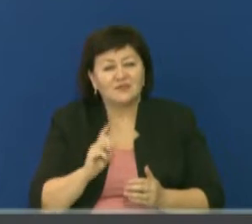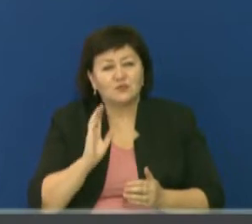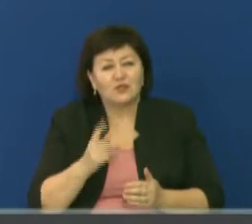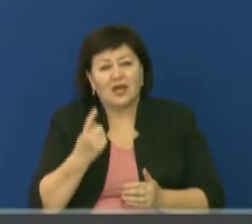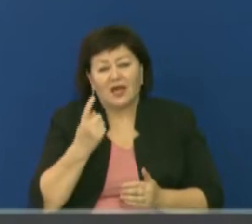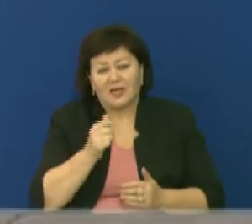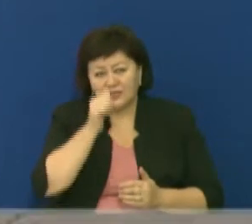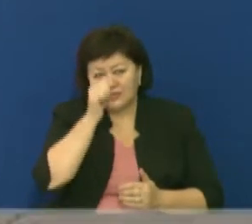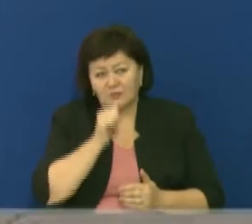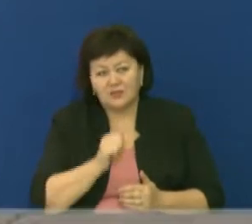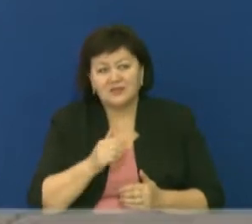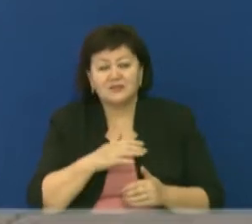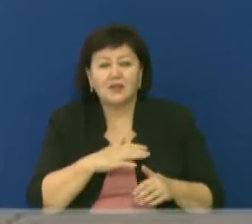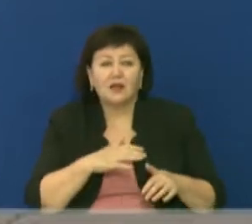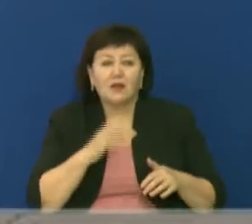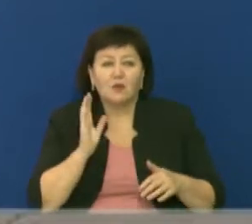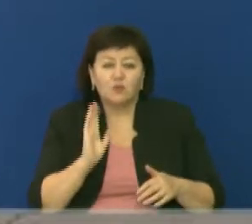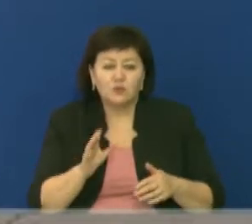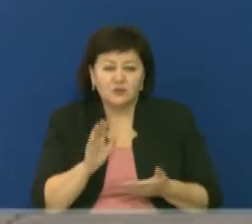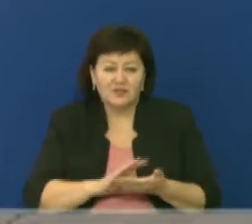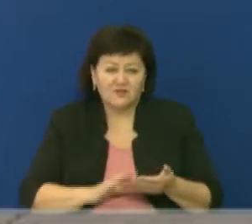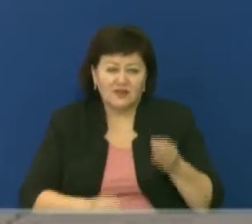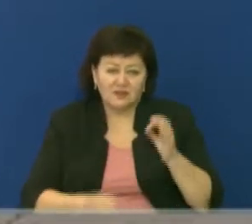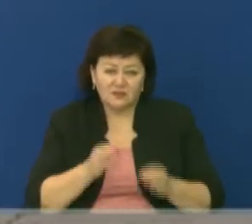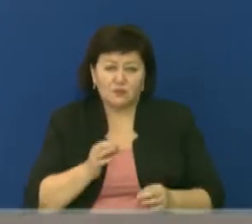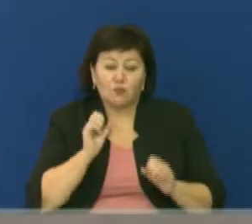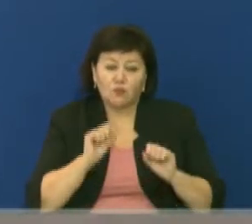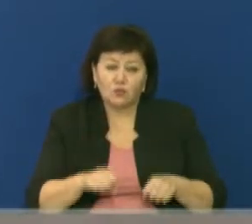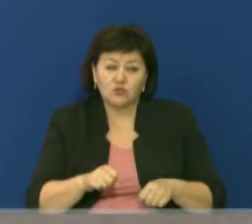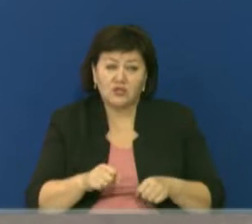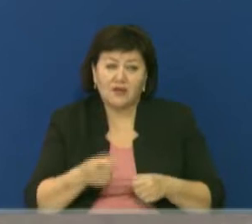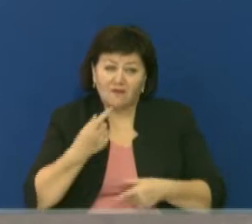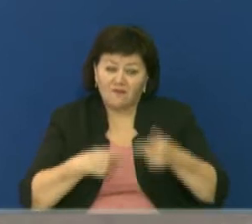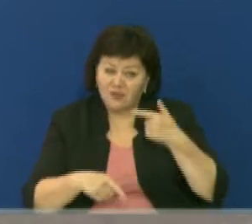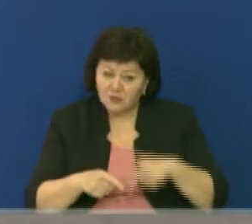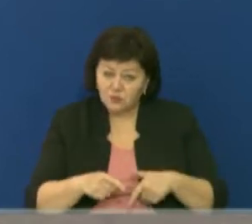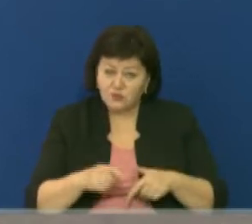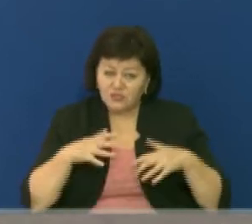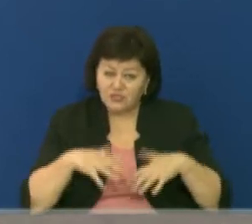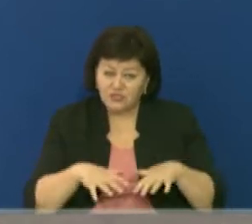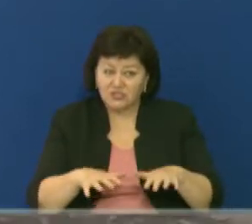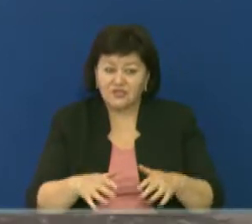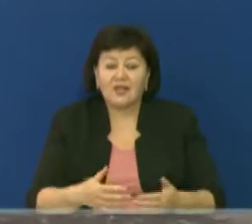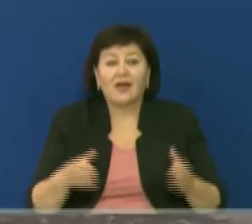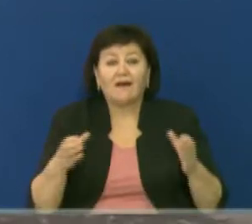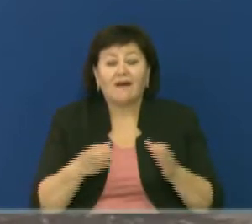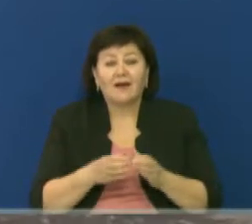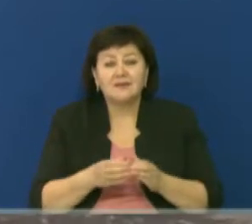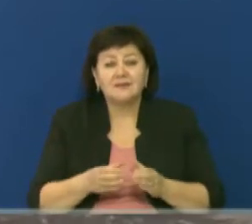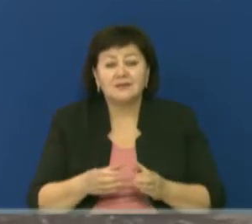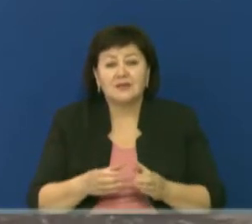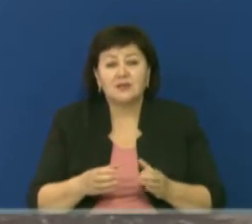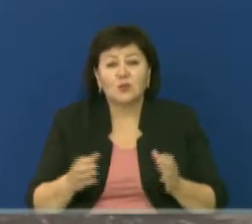месяца перевозчик может его обжаловать. Судебное же рассмотрение исковых требований компании «Семибас» к акимату города и отделу пассажирского транспорта